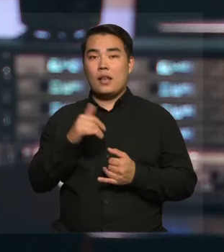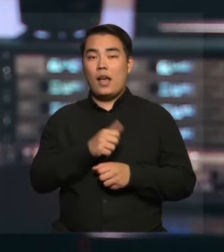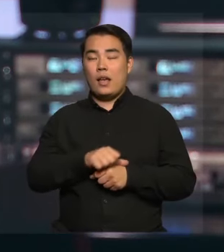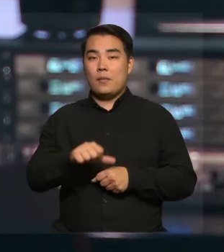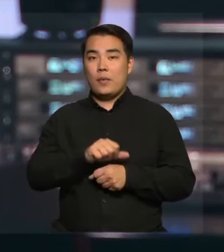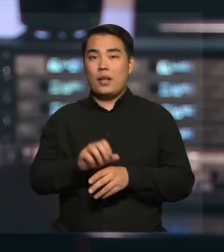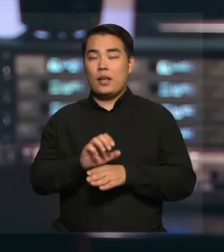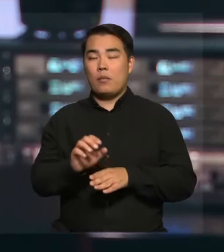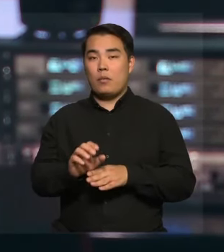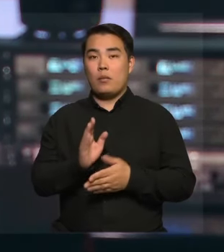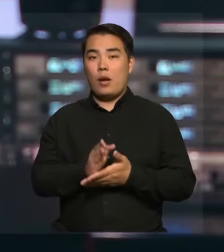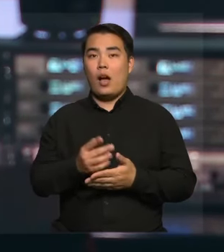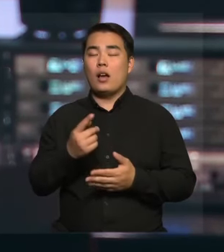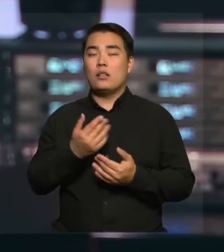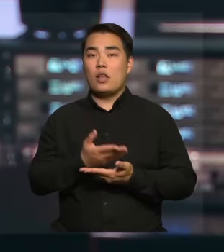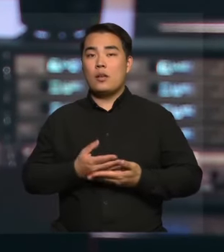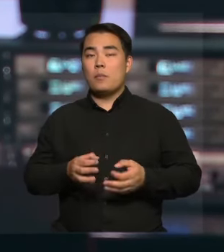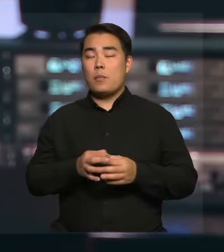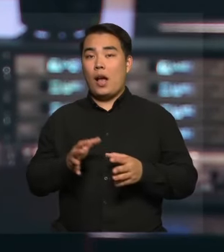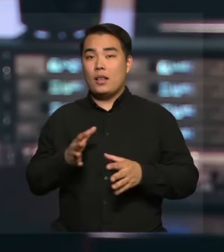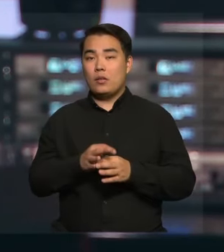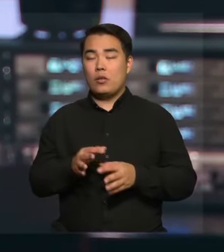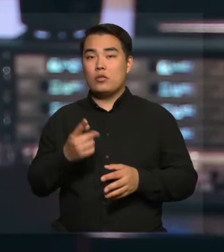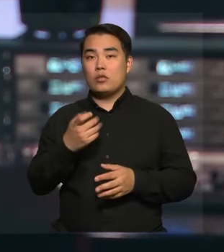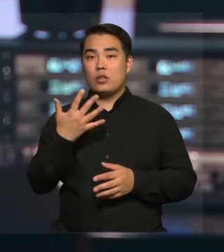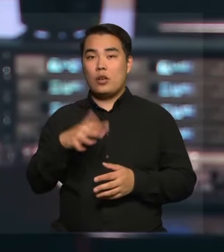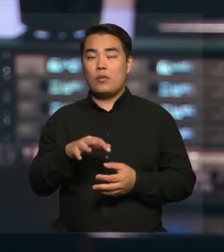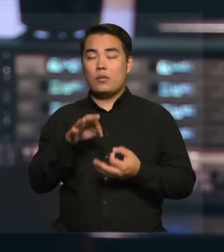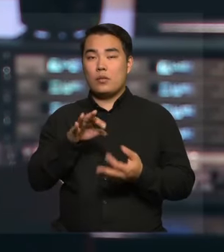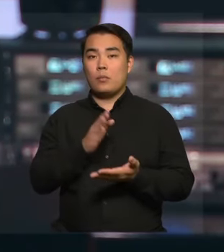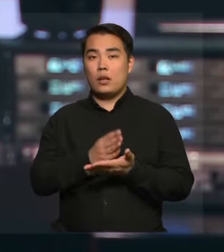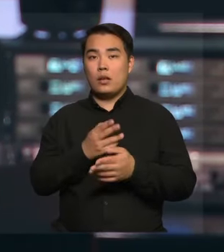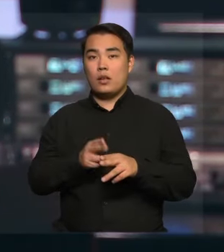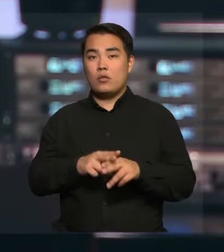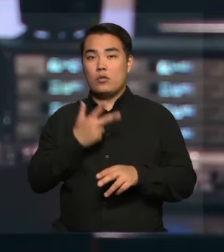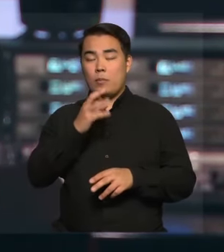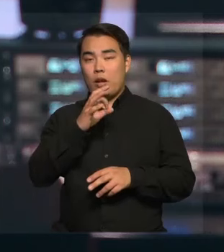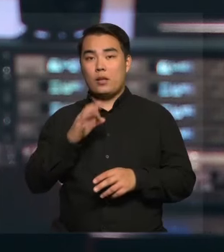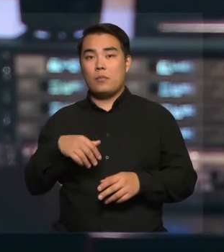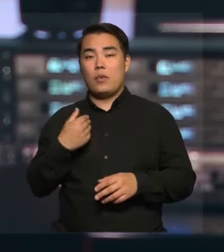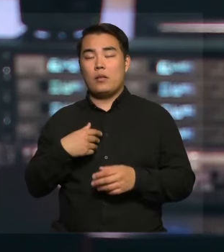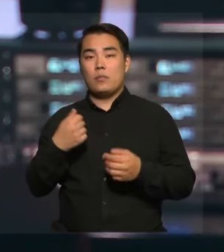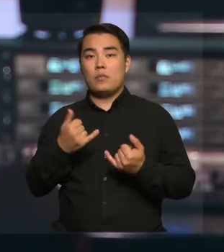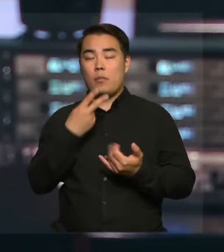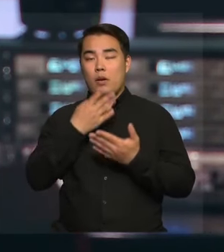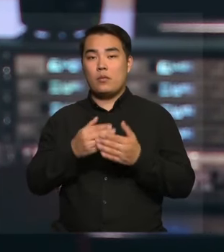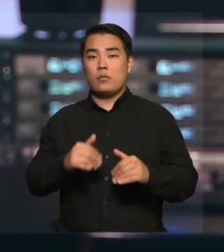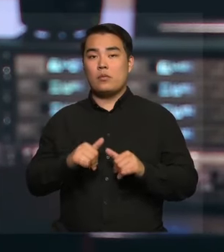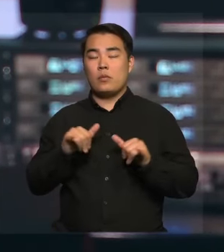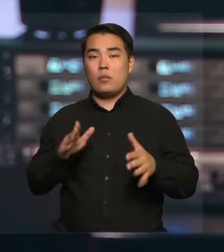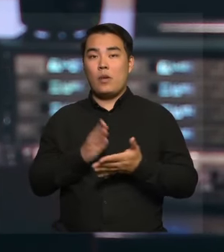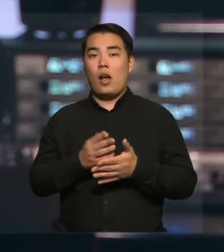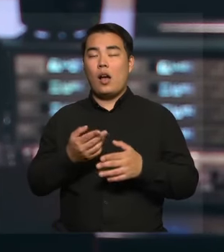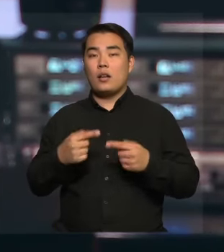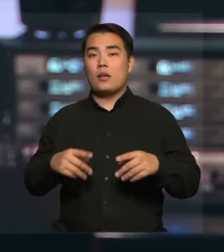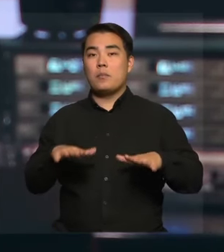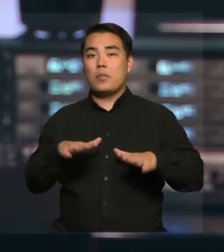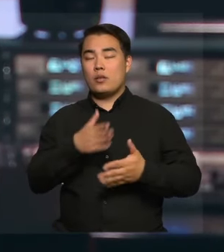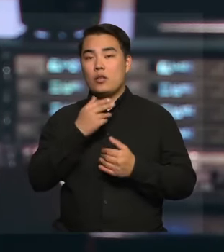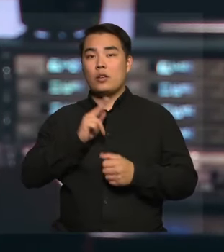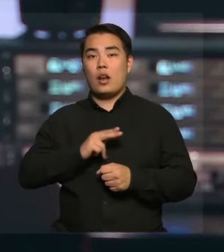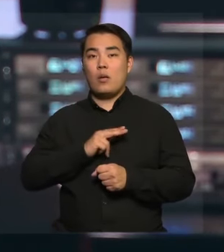Ал өзіміздің полигондарда 150 миллион тоннадай көміліп жатыр. Оның 3% ғана пайдаға асады. Қалған сұрыптайтын орын жоқ. Жұмыс